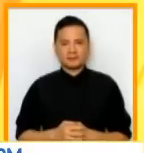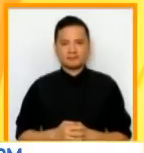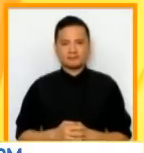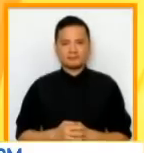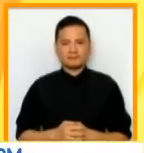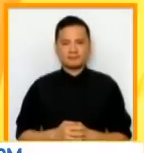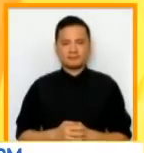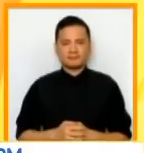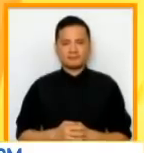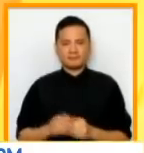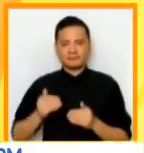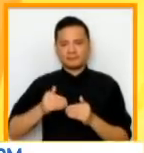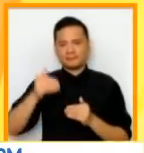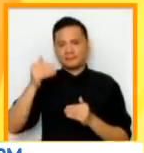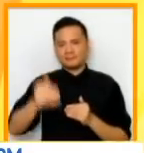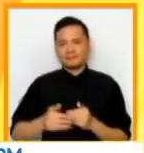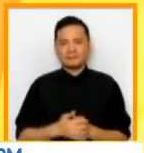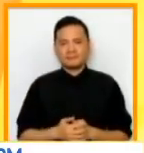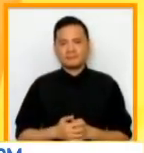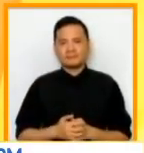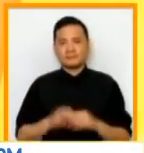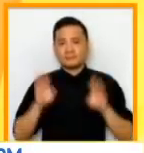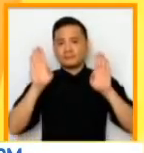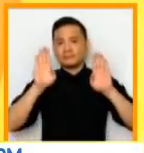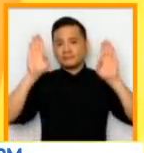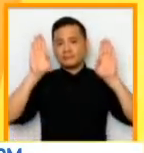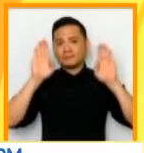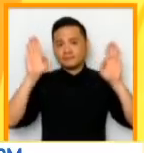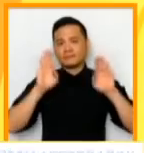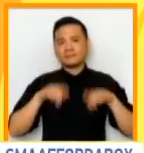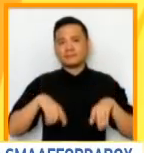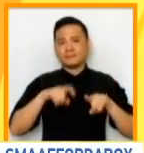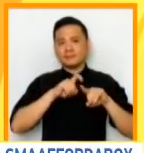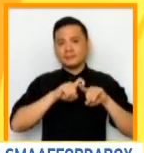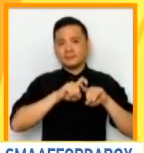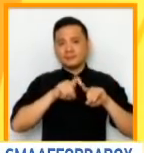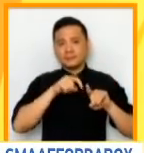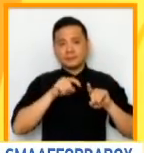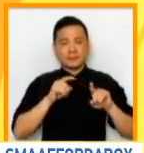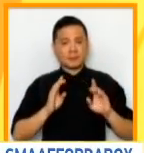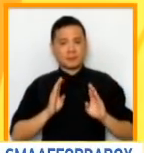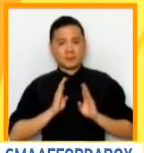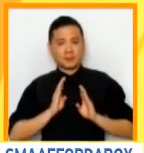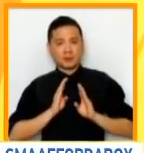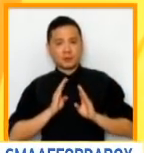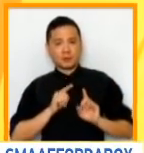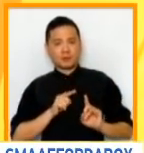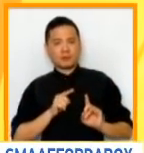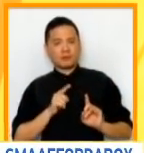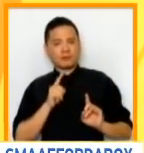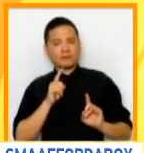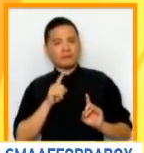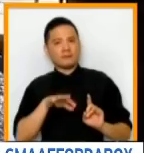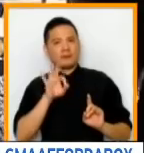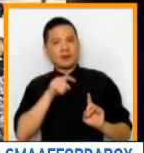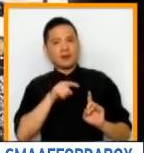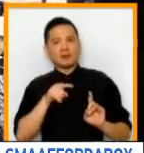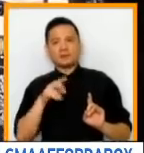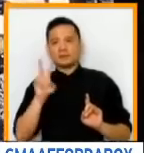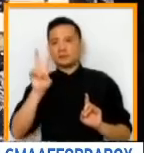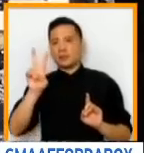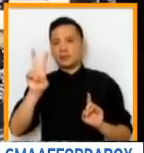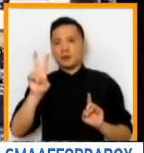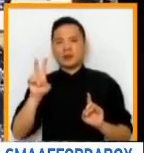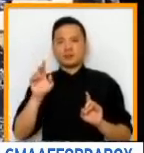Nagkaroon ng girian sa Benguet Electric Cooperative o Beneco sa Baguio City dahil sa pagkakaroon ng dalawang general manager. Si Engineer